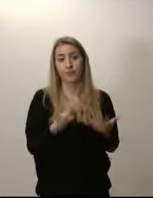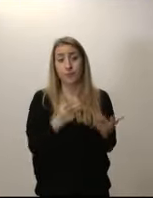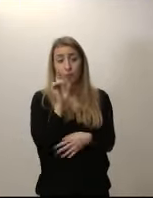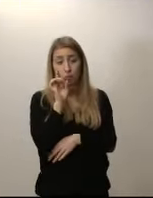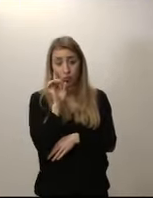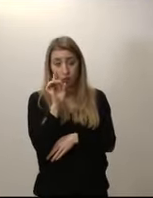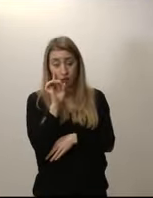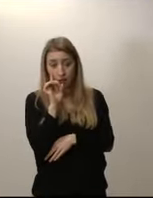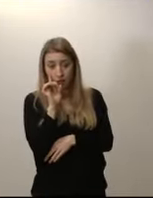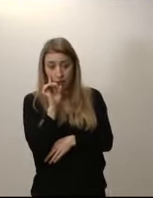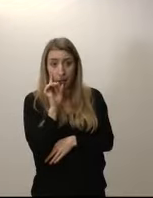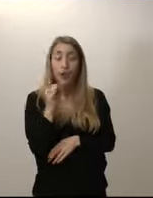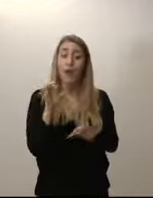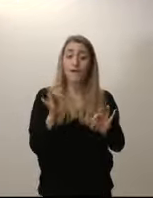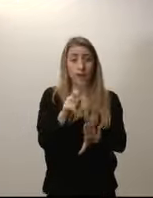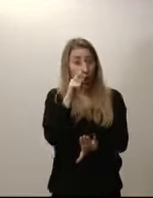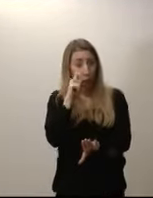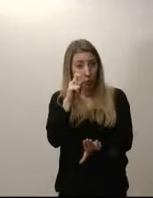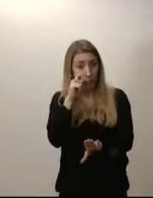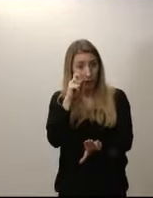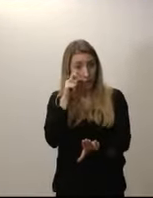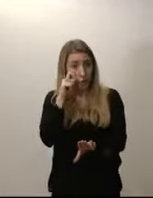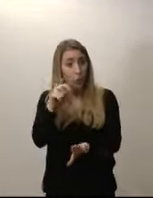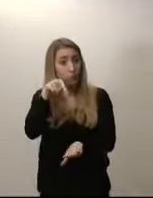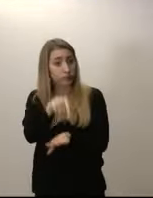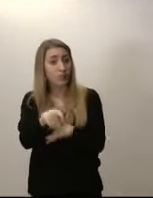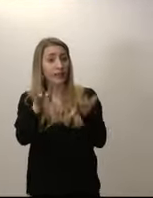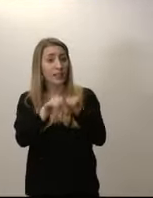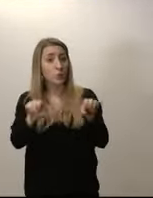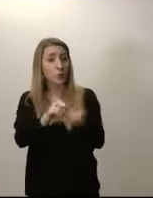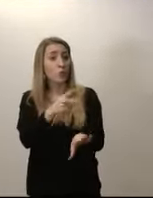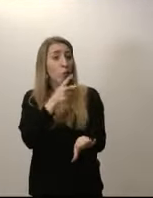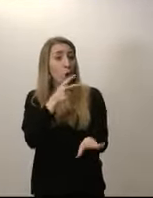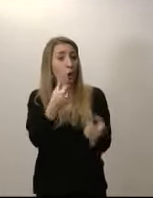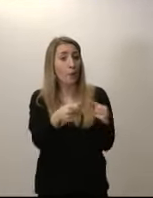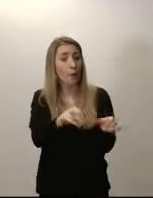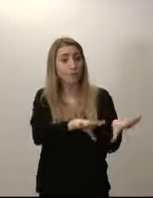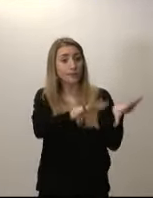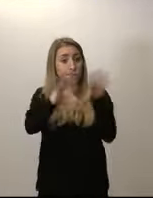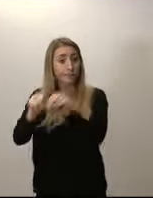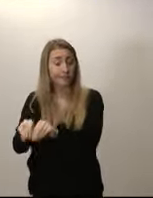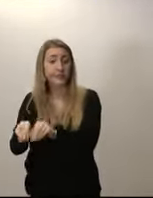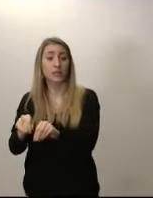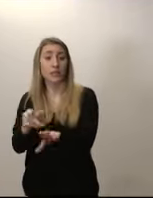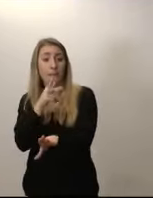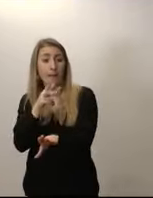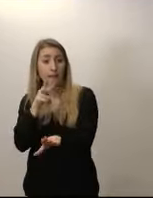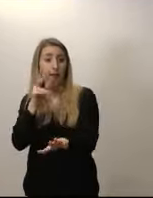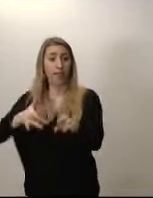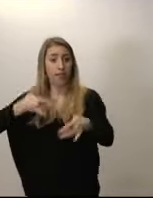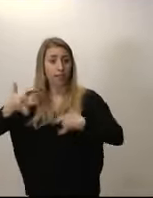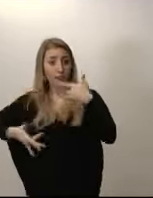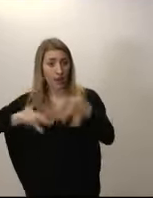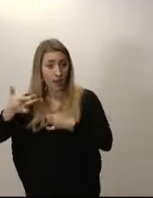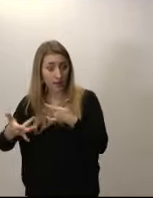il s'agit d'élargir de la consultation pour l'exploitation du bar de puzzle au bar du théâtre. Notez bien que s'il y a